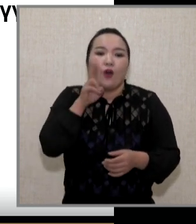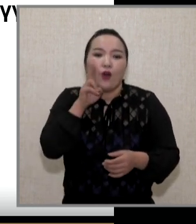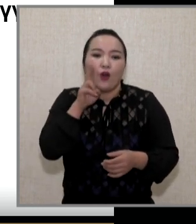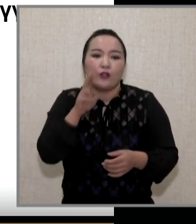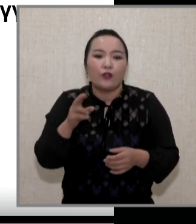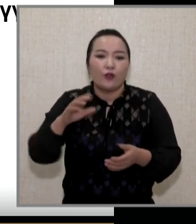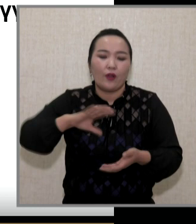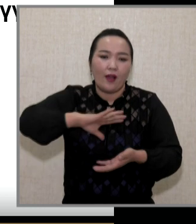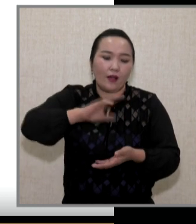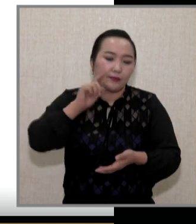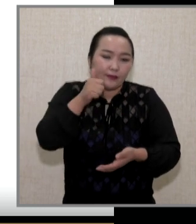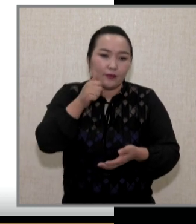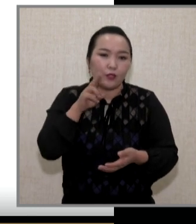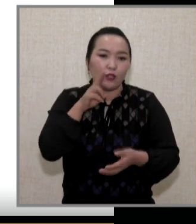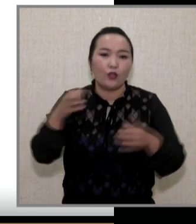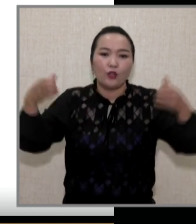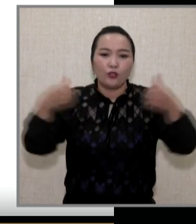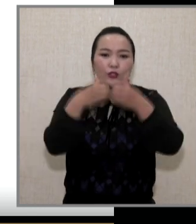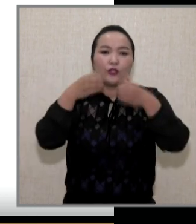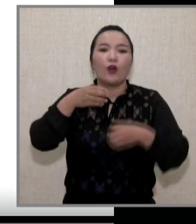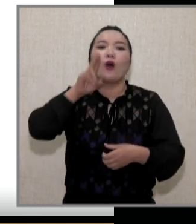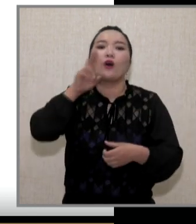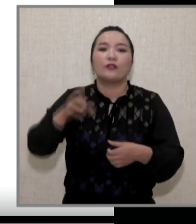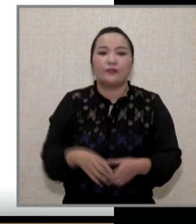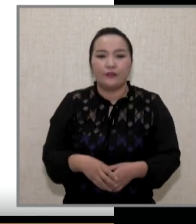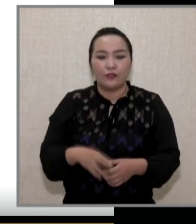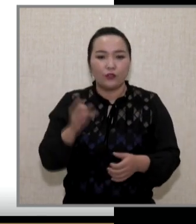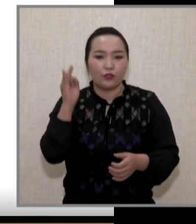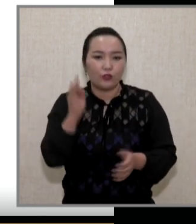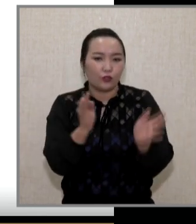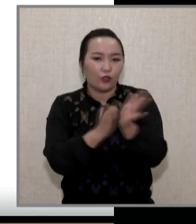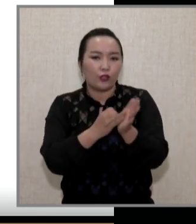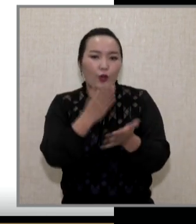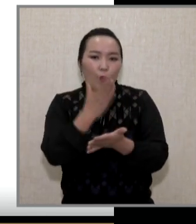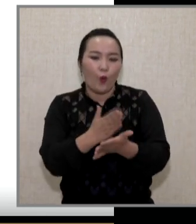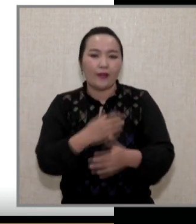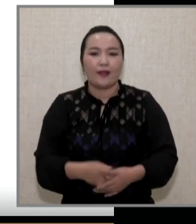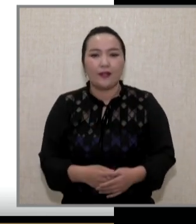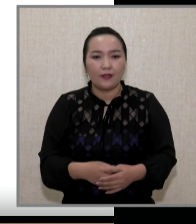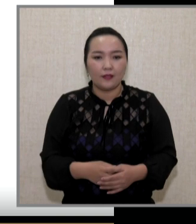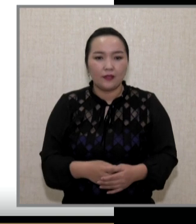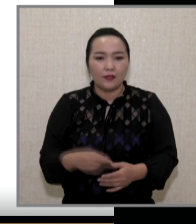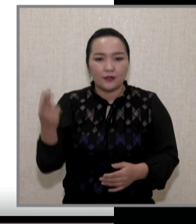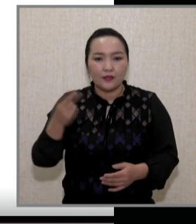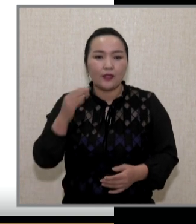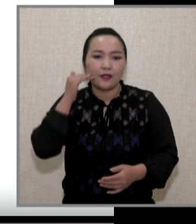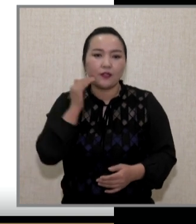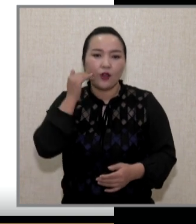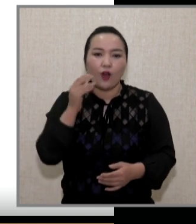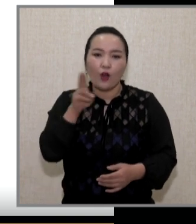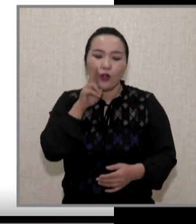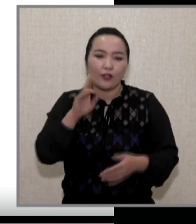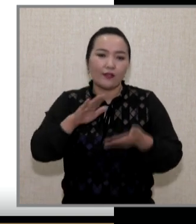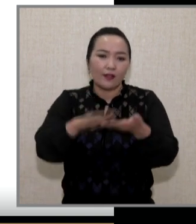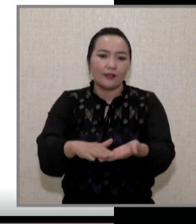эхнийх нь цагаан идээ хоолны төрөлтэй танилцъя. За цагаан идээг маань монголчууд эртний үеэс үндсэн 3 хэсэгт ангилж ирсэн байна.